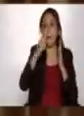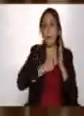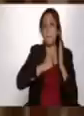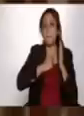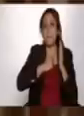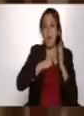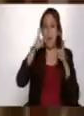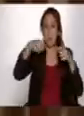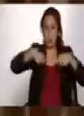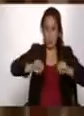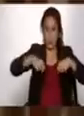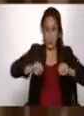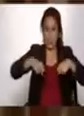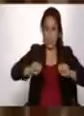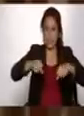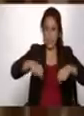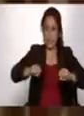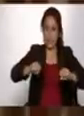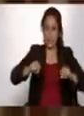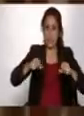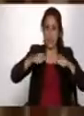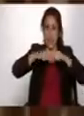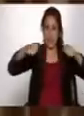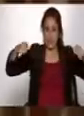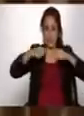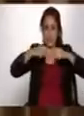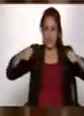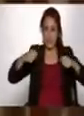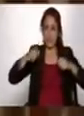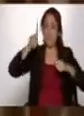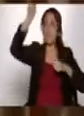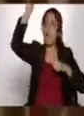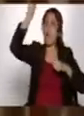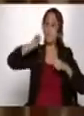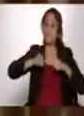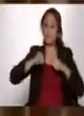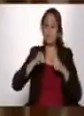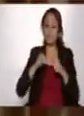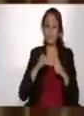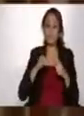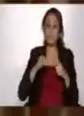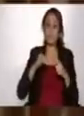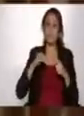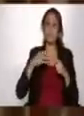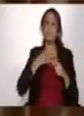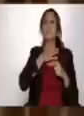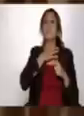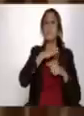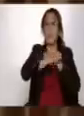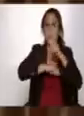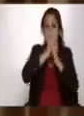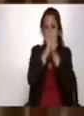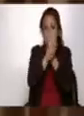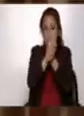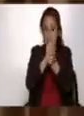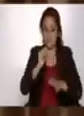بيه المستكلات اللي هو بخطافين ده. طلع جاب الأستك من فوق من رابع من عندي. أم مسكين البت مربطينها